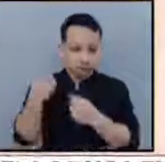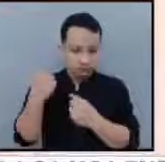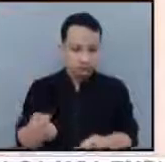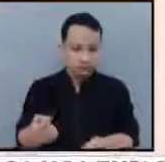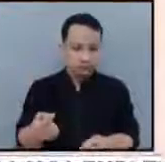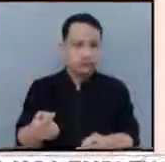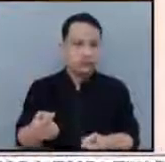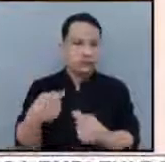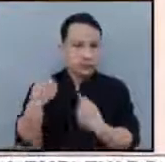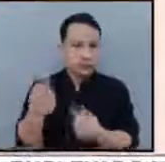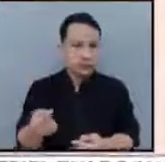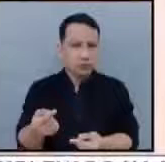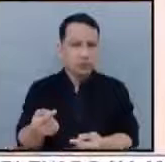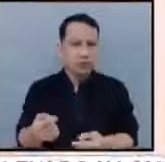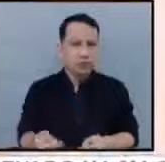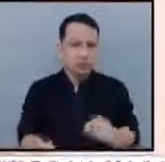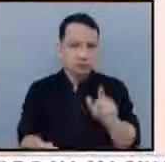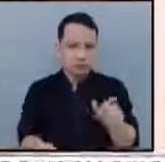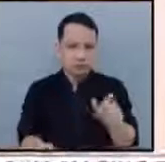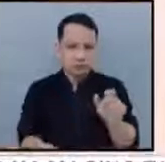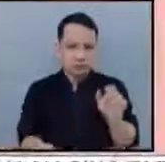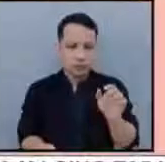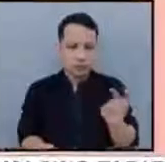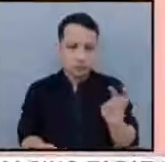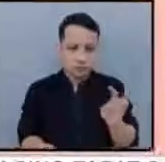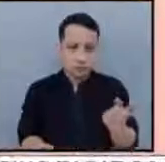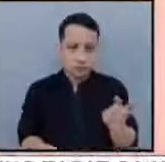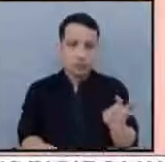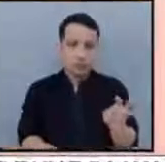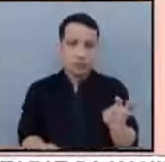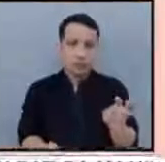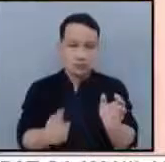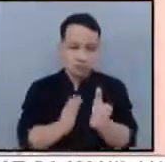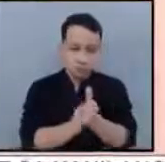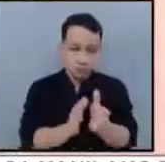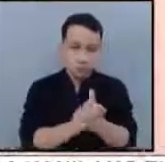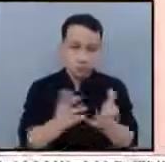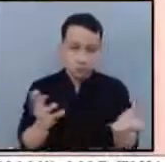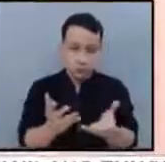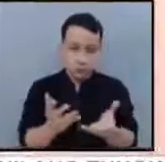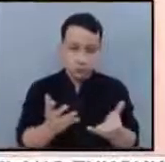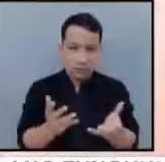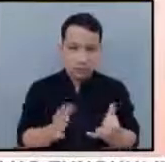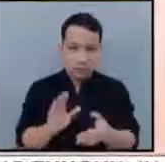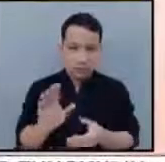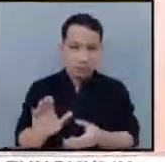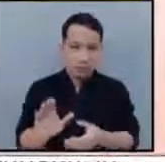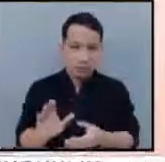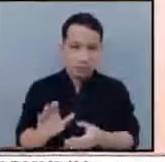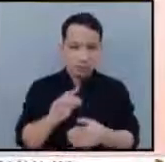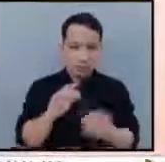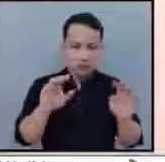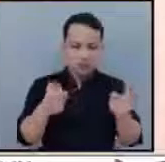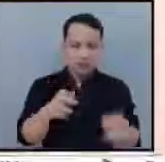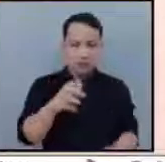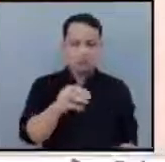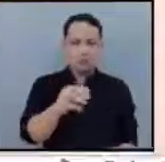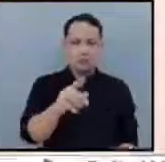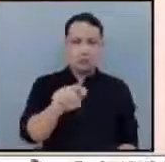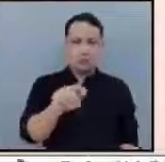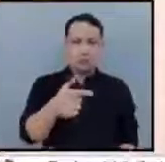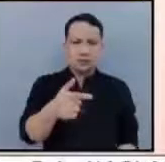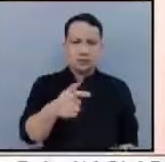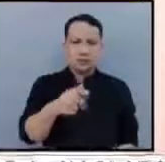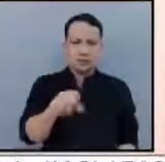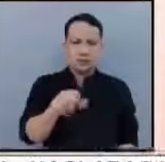Since 2016, nagtuturo na po kayo sa isang eskwelahan para sa mga Matigsalug tribe sa Bukidnon. Ano po ang inyong